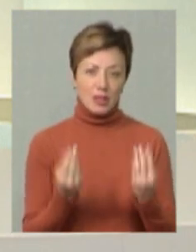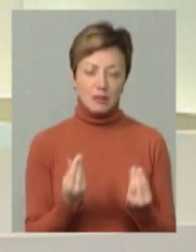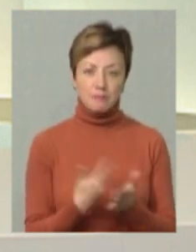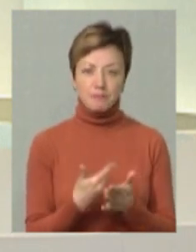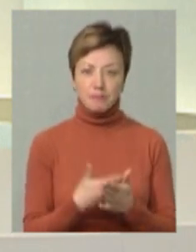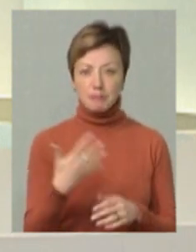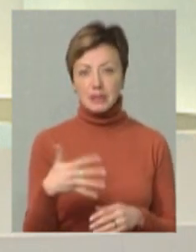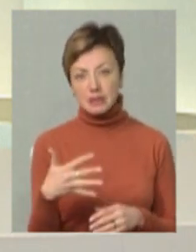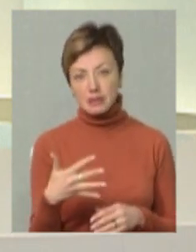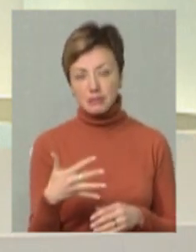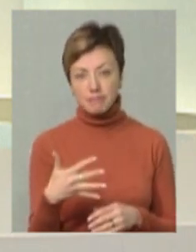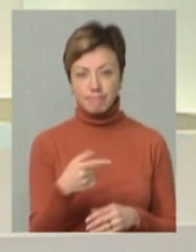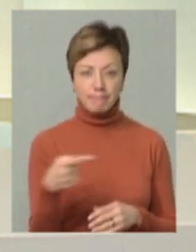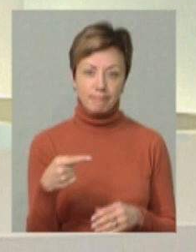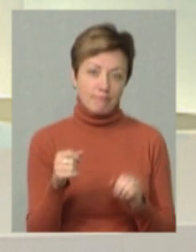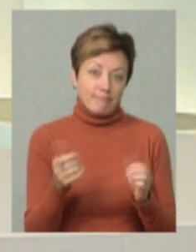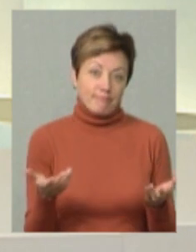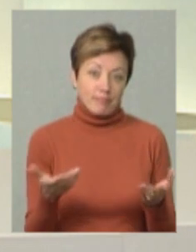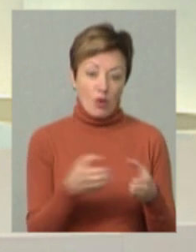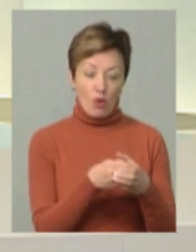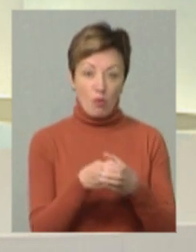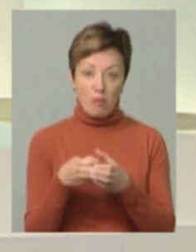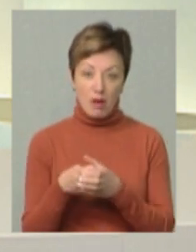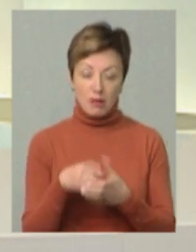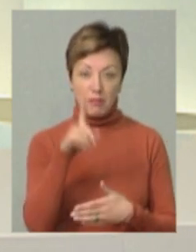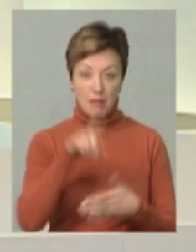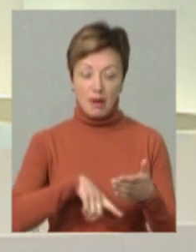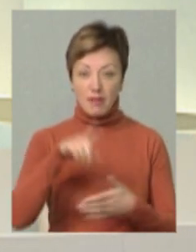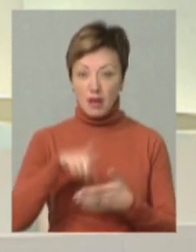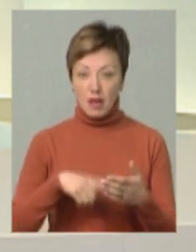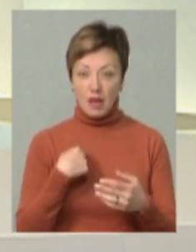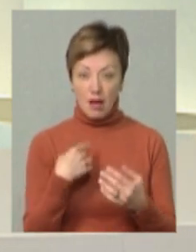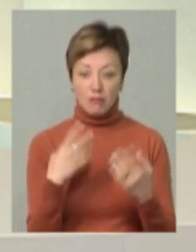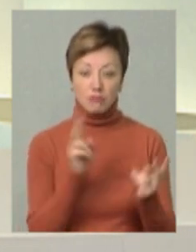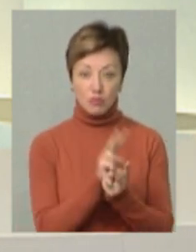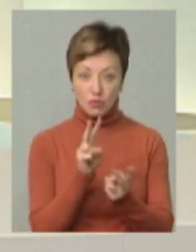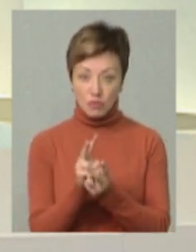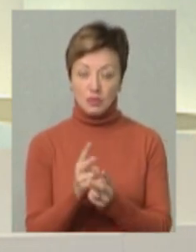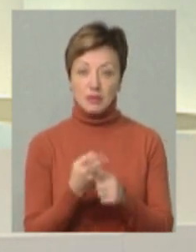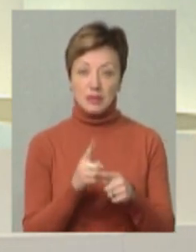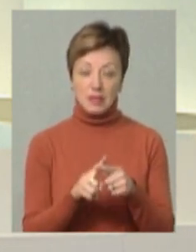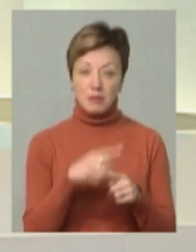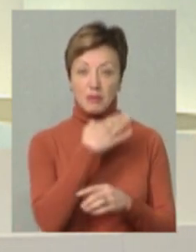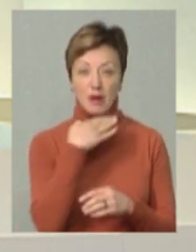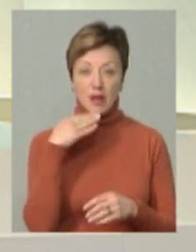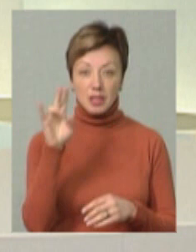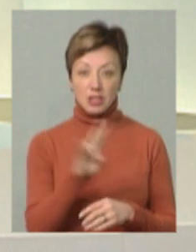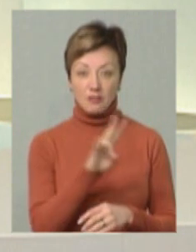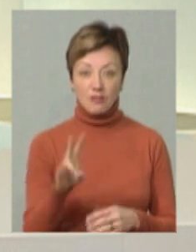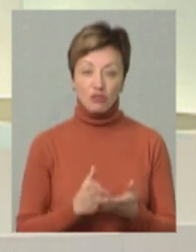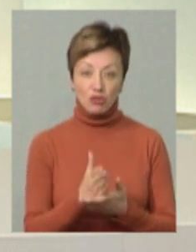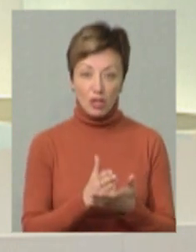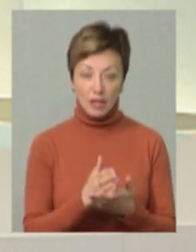десь 50, може і більше громад, парафіян, з якими я зустрічався, це і серед них багато священників,